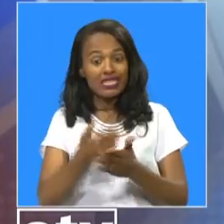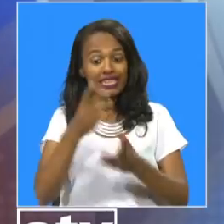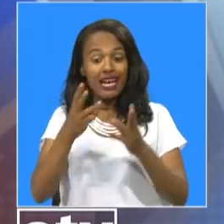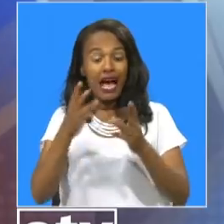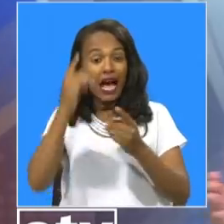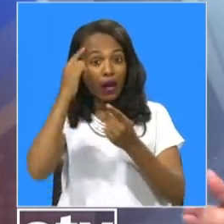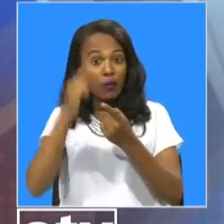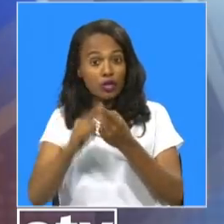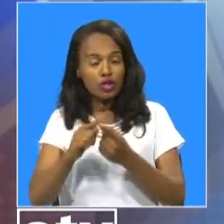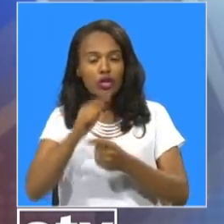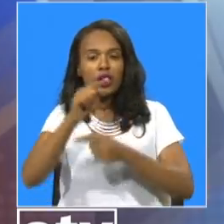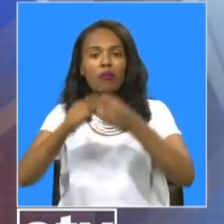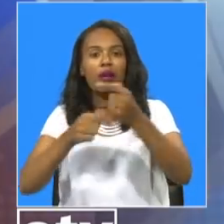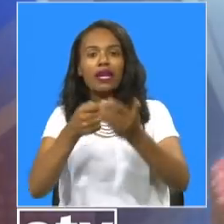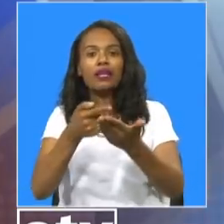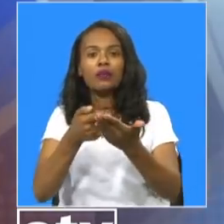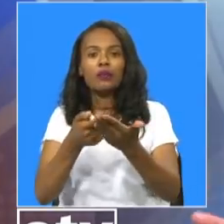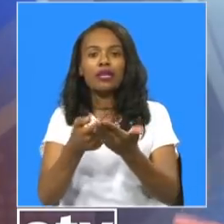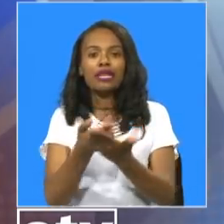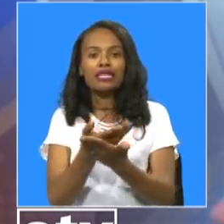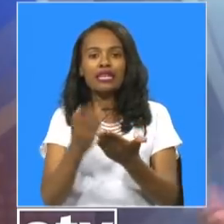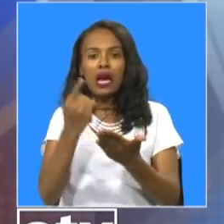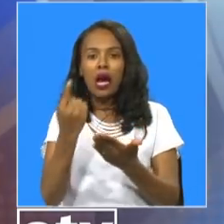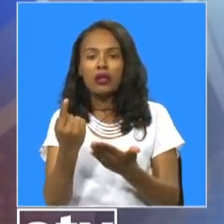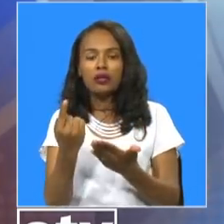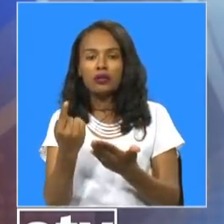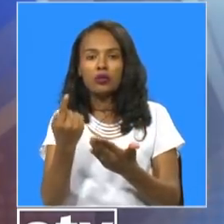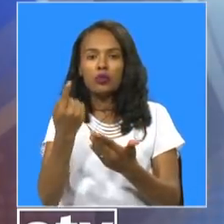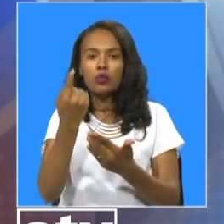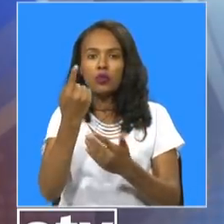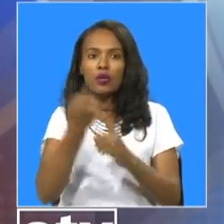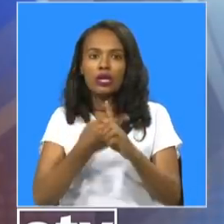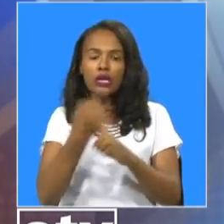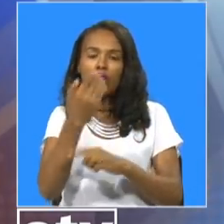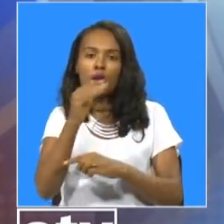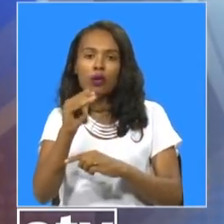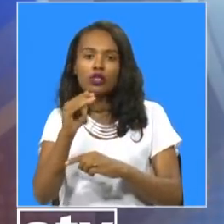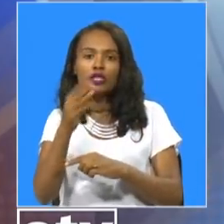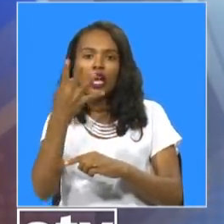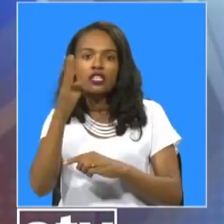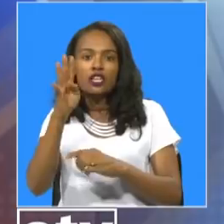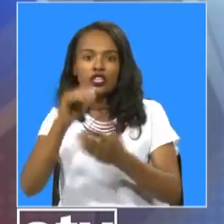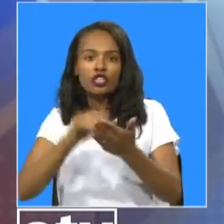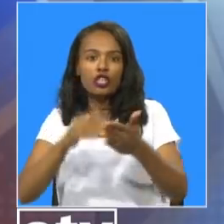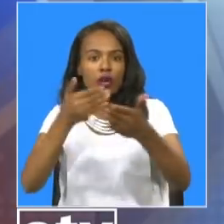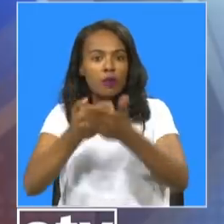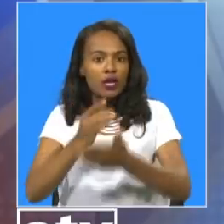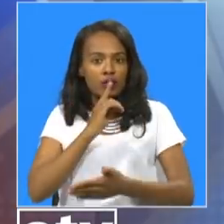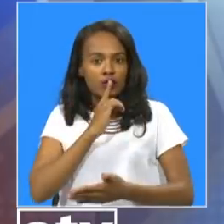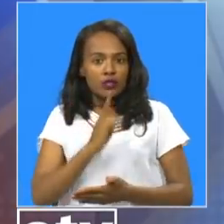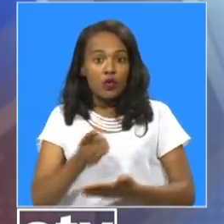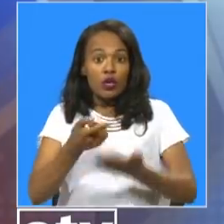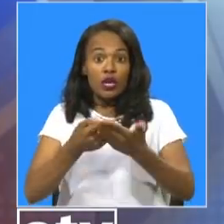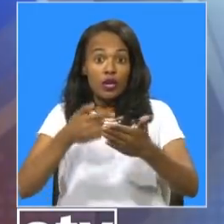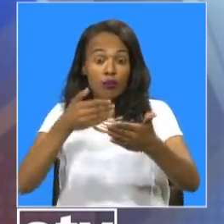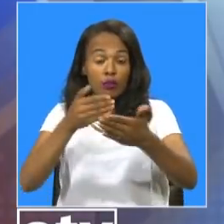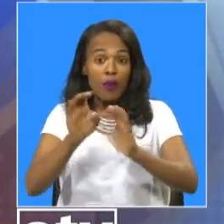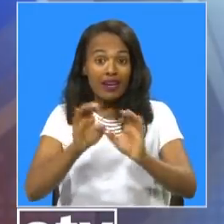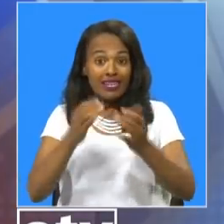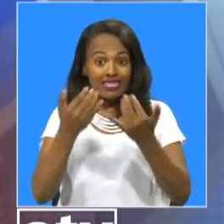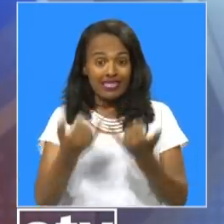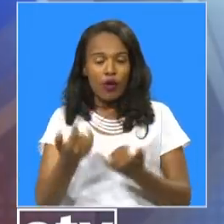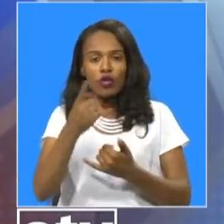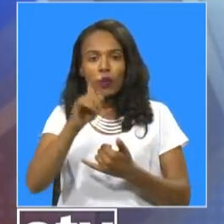አላማችን እንግዲህ በሂደት በእነዚህ አንድ ወር ከግማሽ ውስጥ እስከ 14000 ለማድረስ ነው። እንግዲህ ይህን በማድረግ